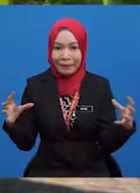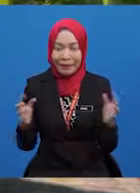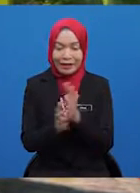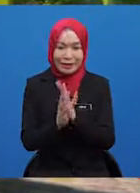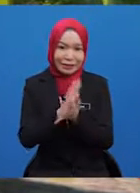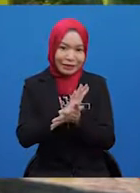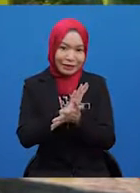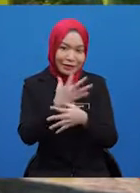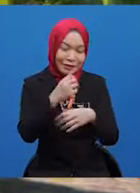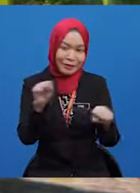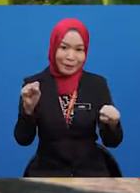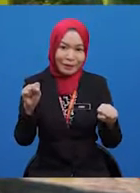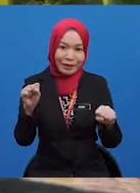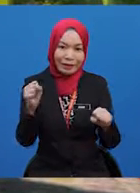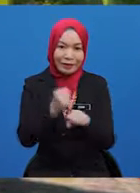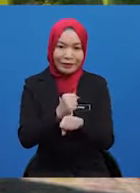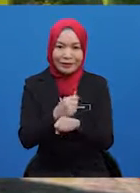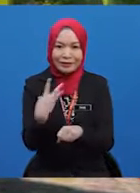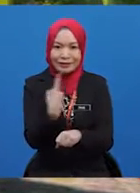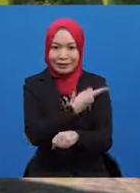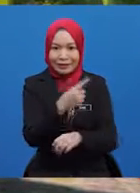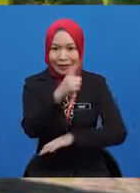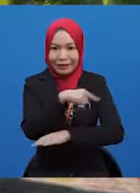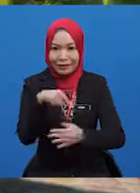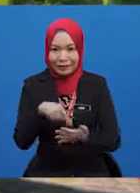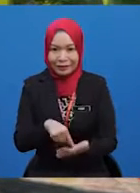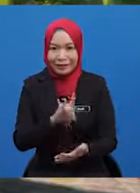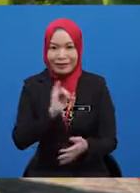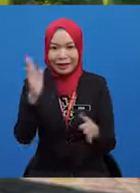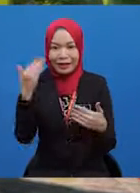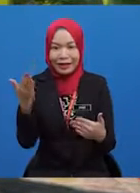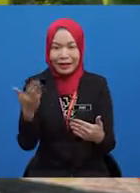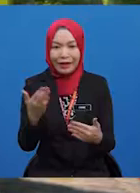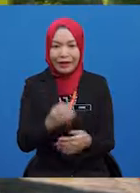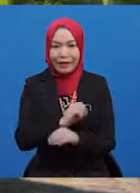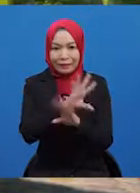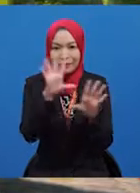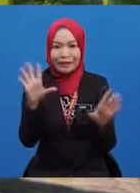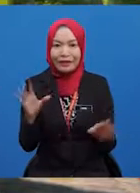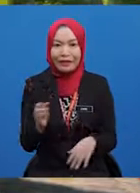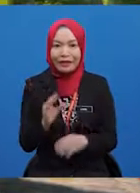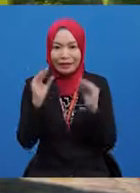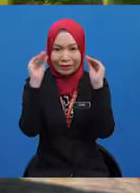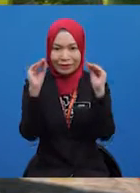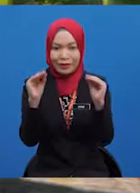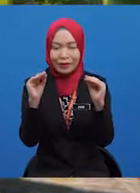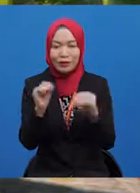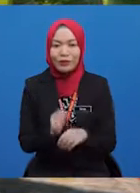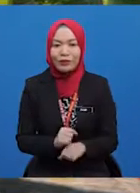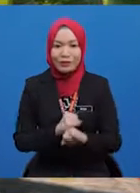sudah tugasan kita pada hari ini. Cikgu harap penerangan yang cikgu berikan cukup jelas untuk